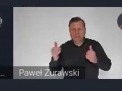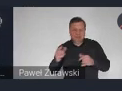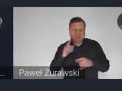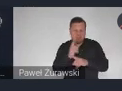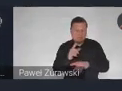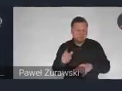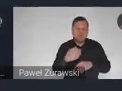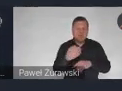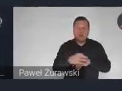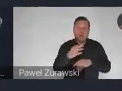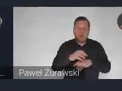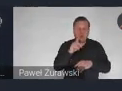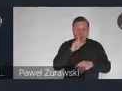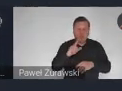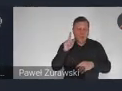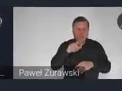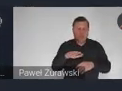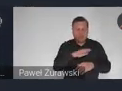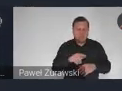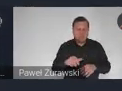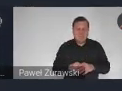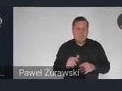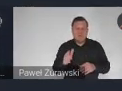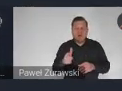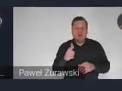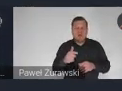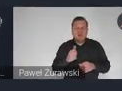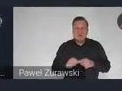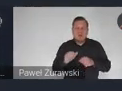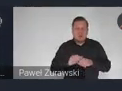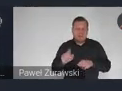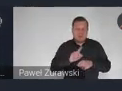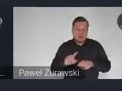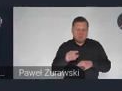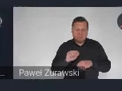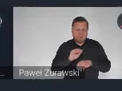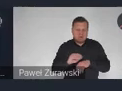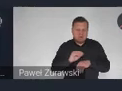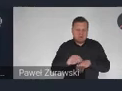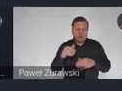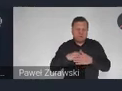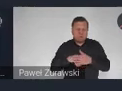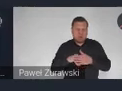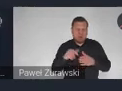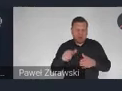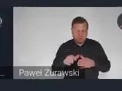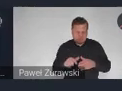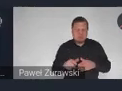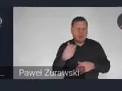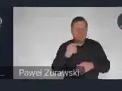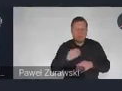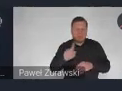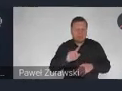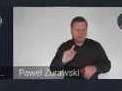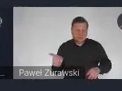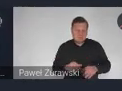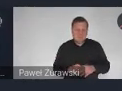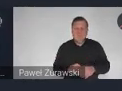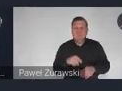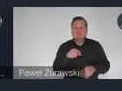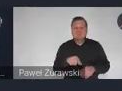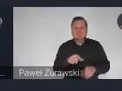Uniwersytet Ludowy jest poza formalną niepubliczną placówką edukacyjno-wychowawczą której działania